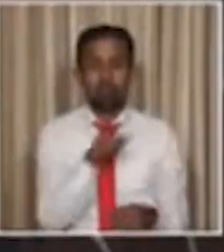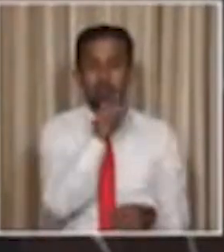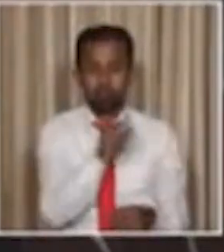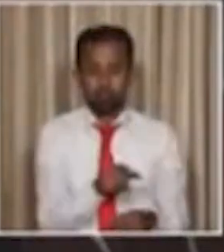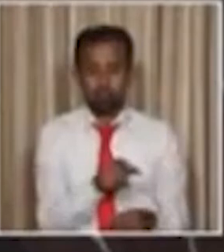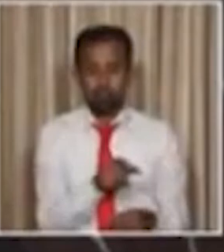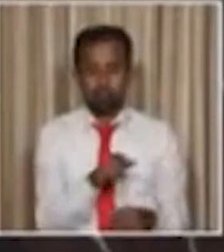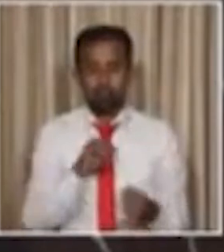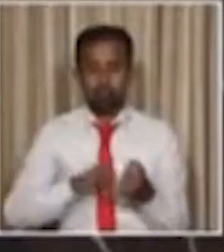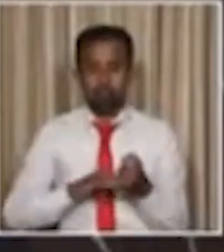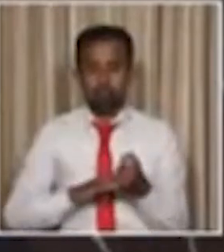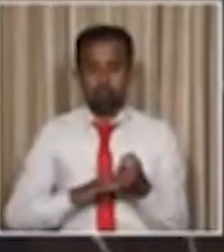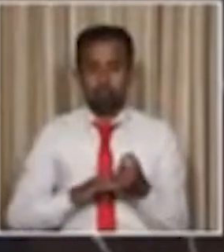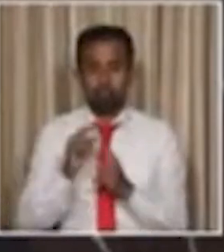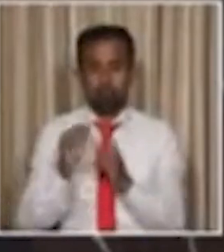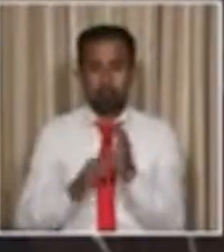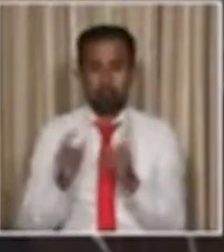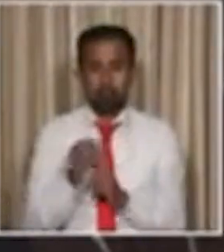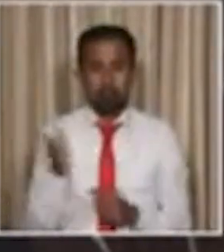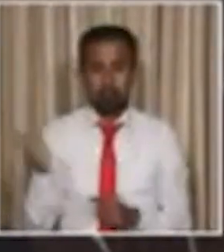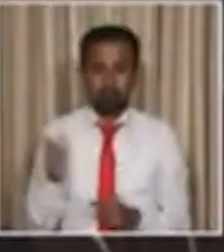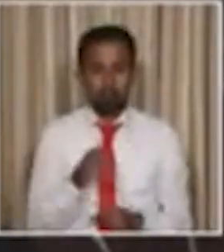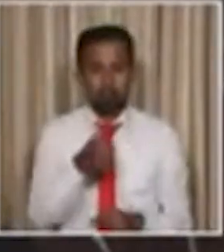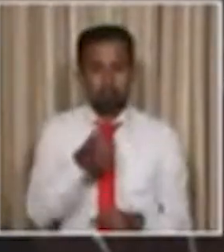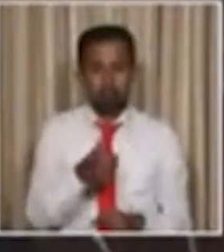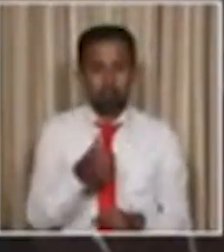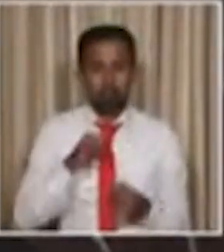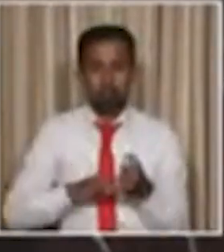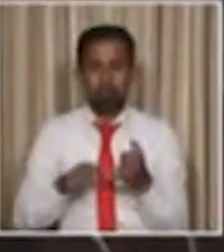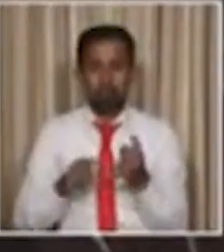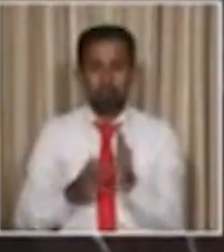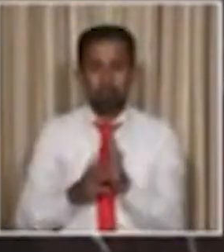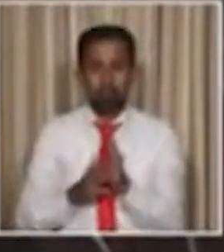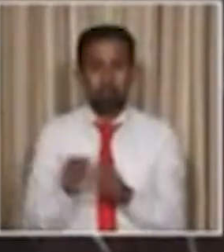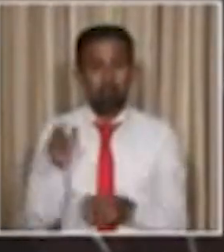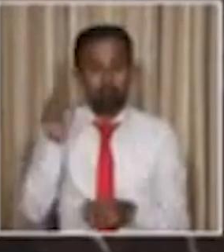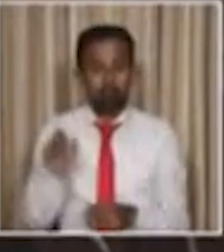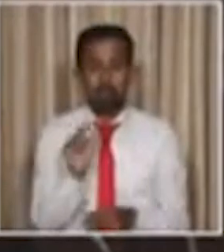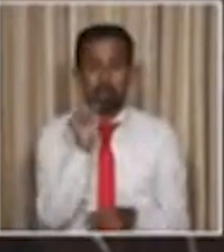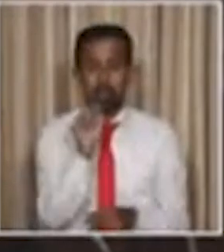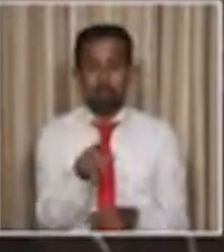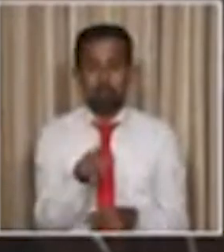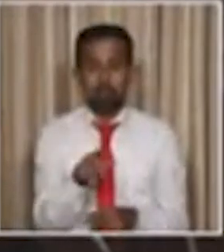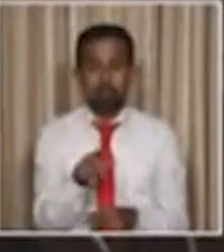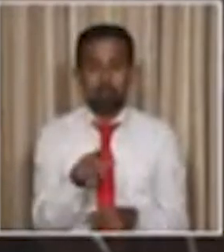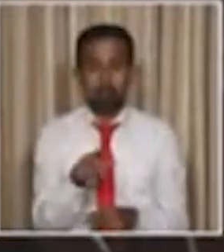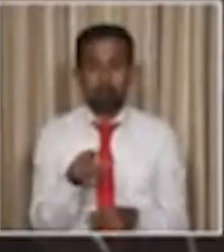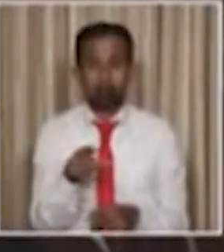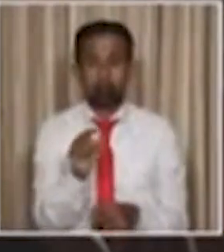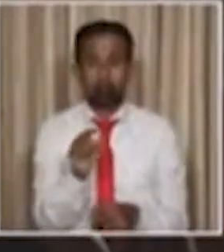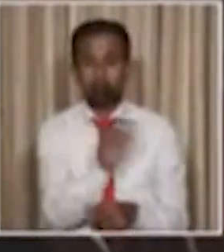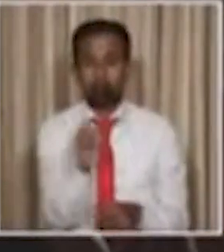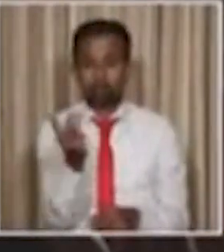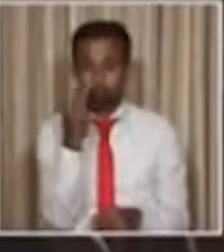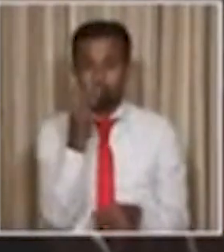තමයි සුමන්දිරන් මන්ත්‍රීතුමා එතුමා මෙතන හිටියනම් හොඳයි සුමන්දිරන් මන්ත්‍රීතුමා තමයිගේ නම මේ ටෙලි කතුවේක